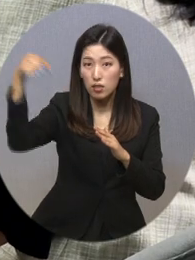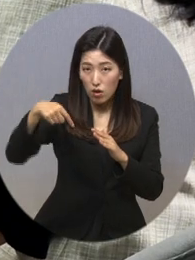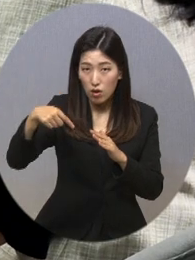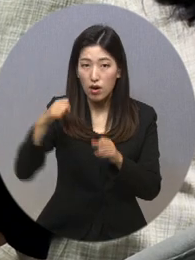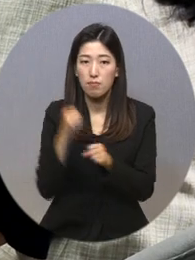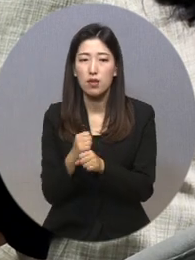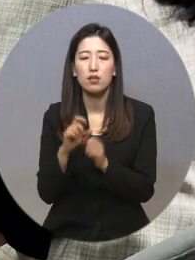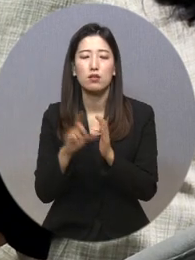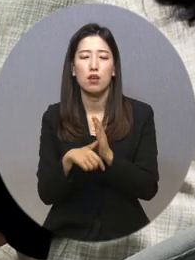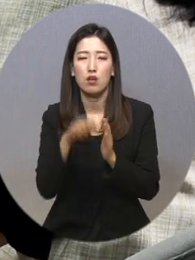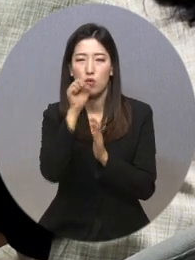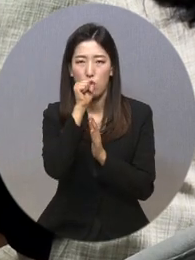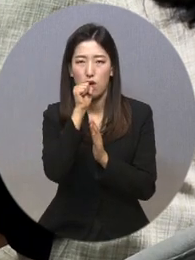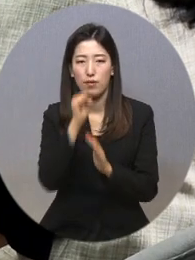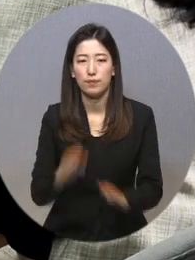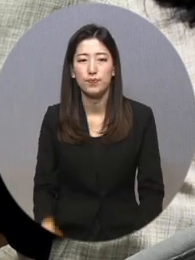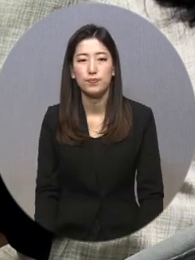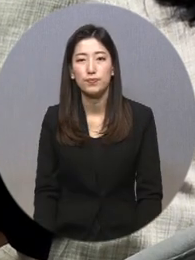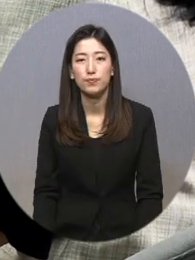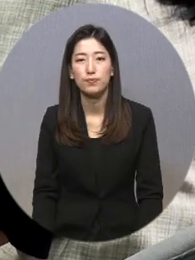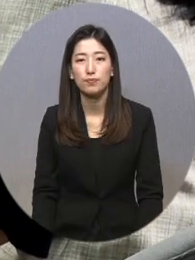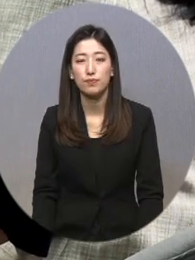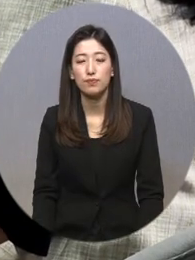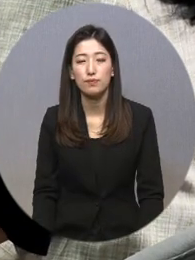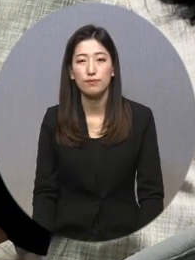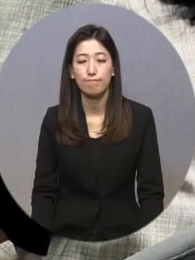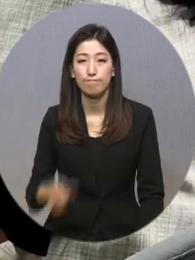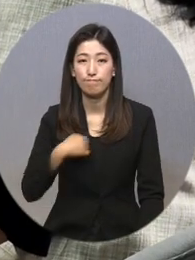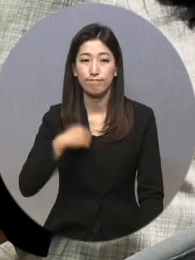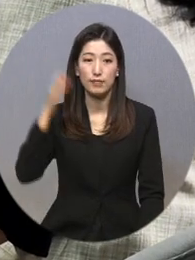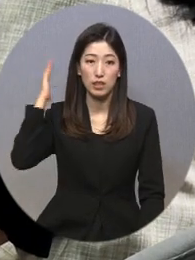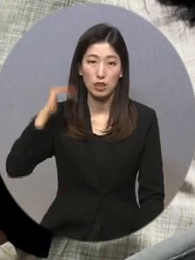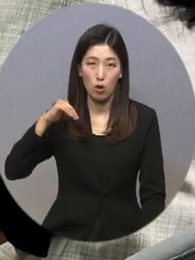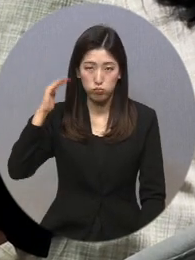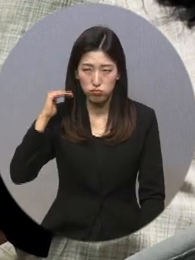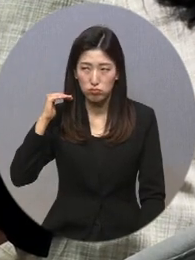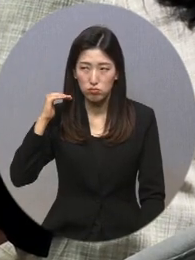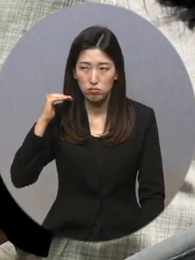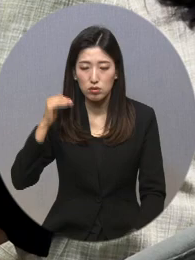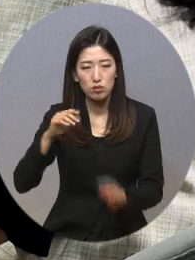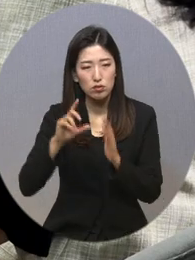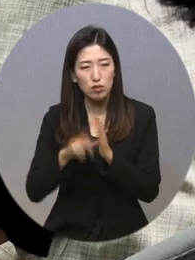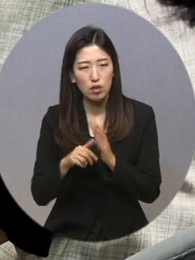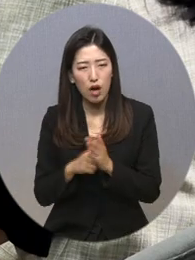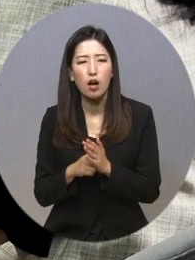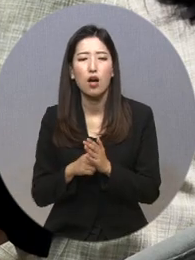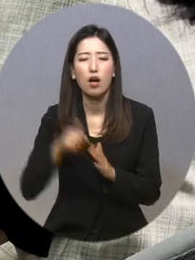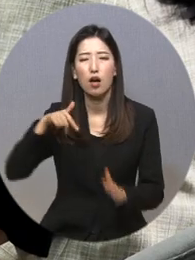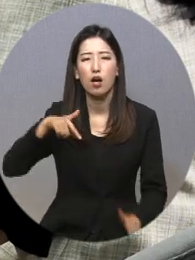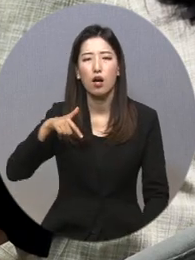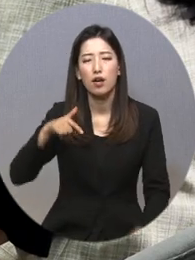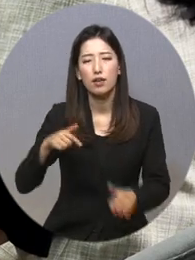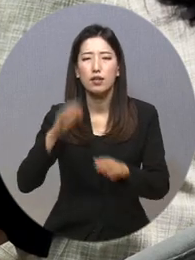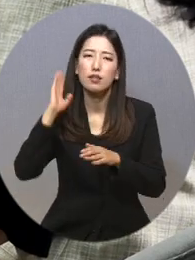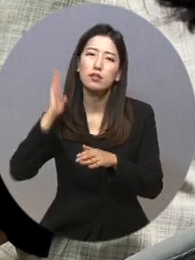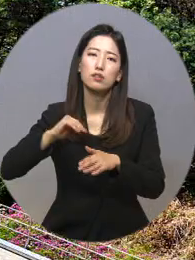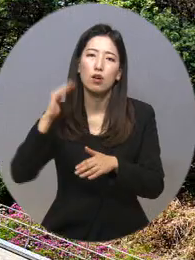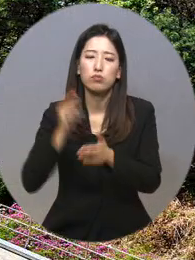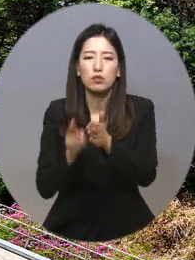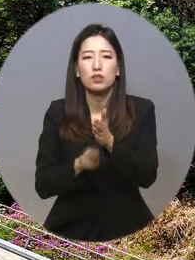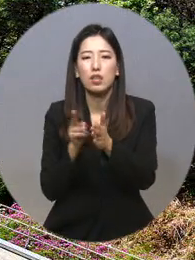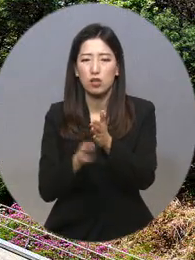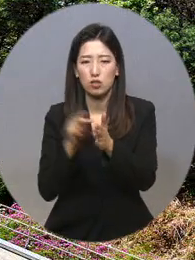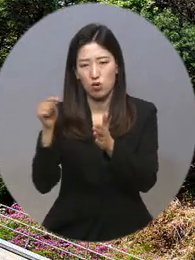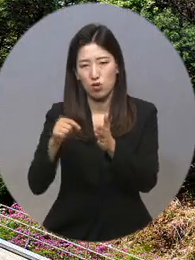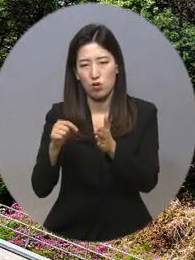것입니다. 저는 의정부와 연계시켜 본다면 경전철의 기능을 다시 한번 보자라고 말씀드리고